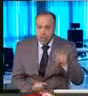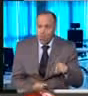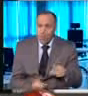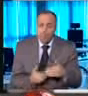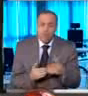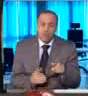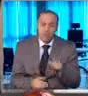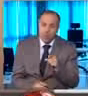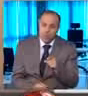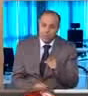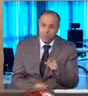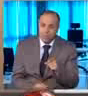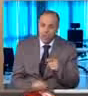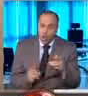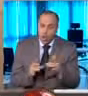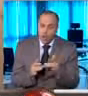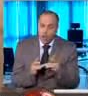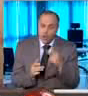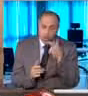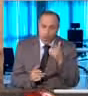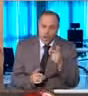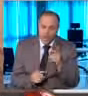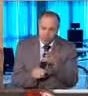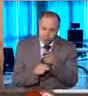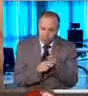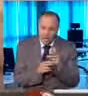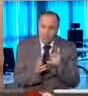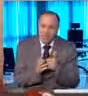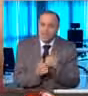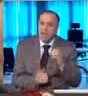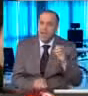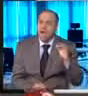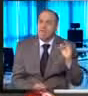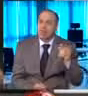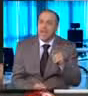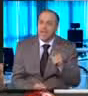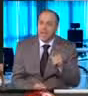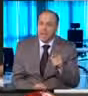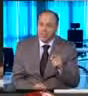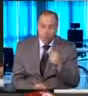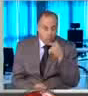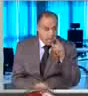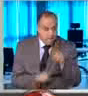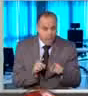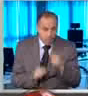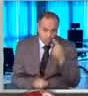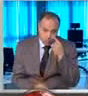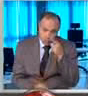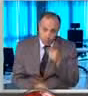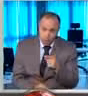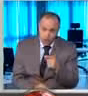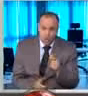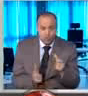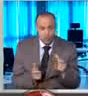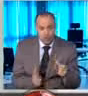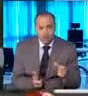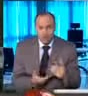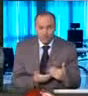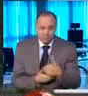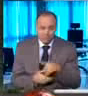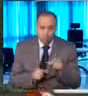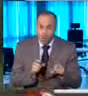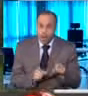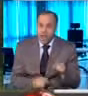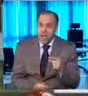المفتوحة كونكتي على سبخة زوم على فوشانا. التظاهرة استحسنها البعض ورأى فيها فرصة تجمع الأطراف